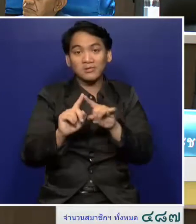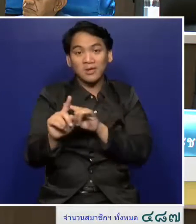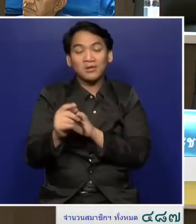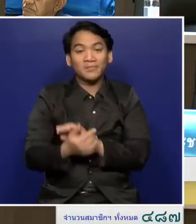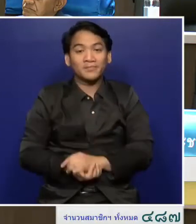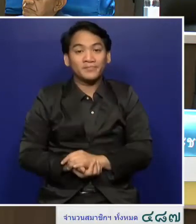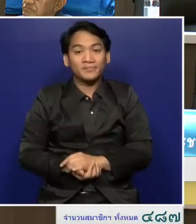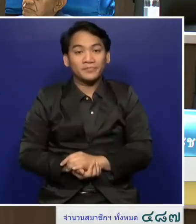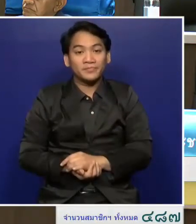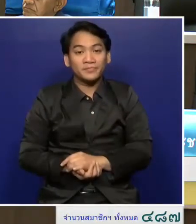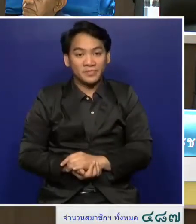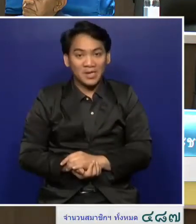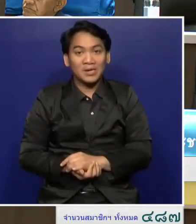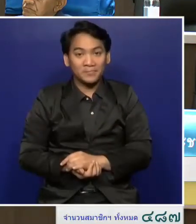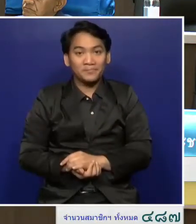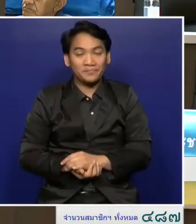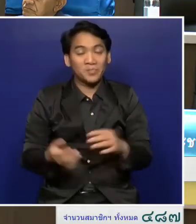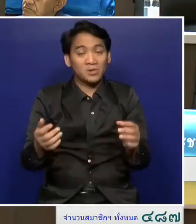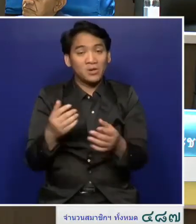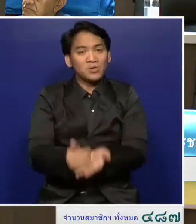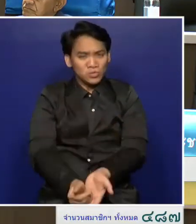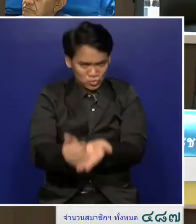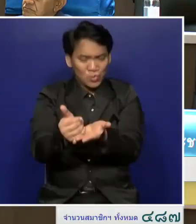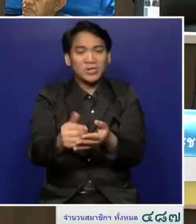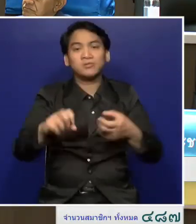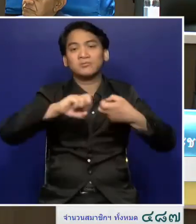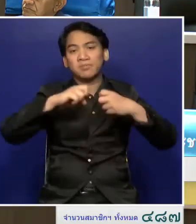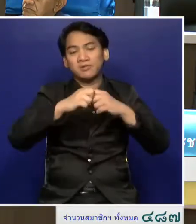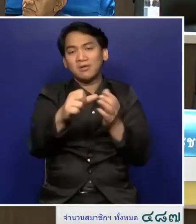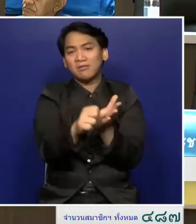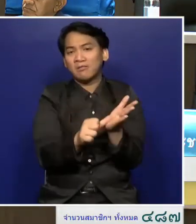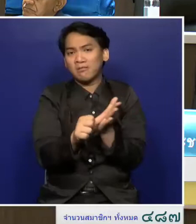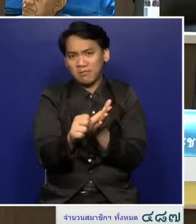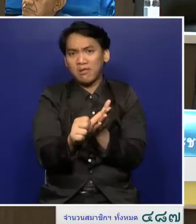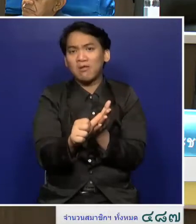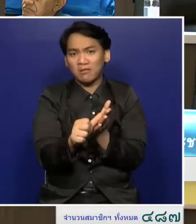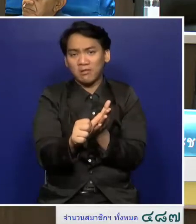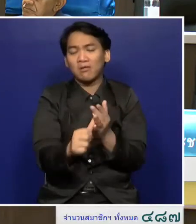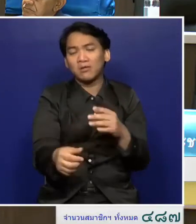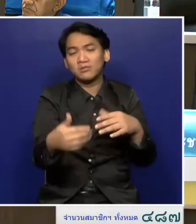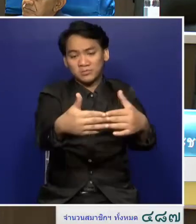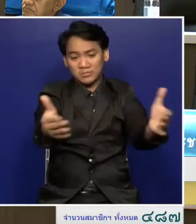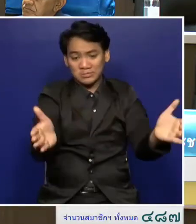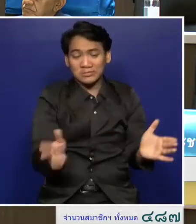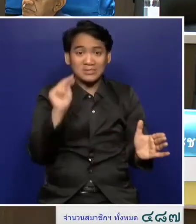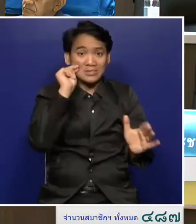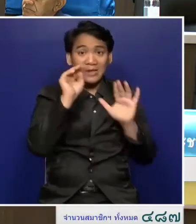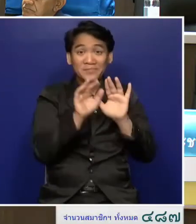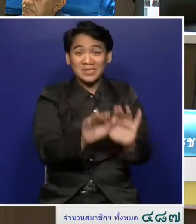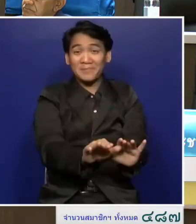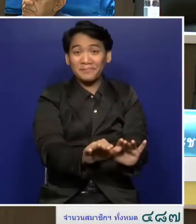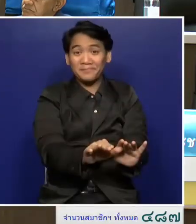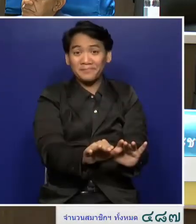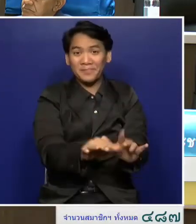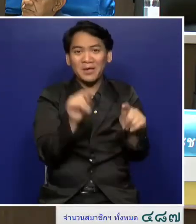รมกันดำเดินการเพราให้เกิดการแก้ปัญหาและัฒนาในพราQL การขอสร้างอางเก็บน้ำของช้างตำvoorนทงหนุย